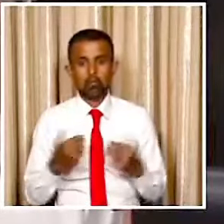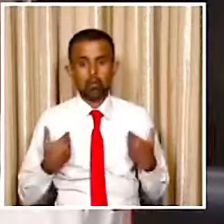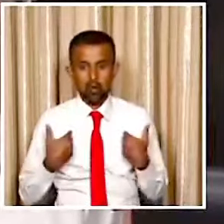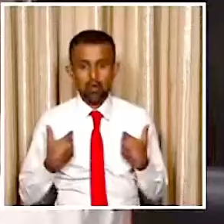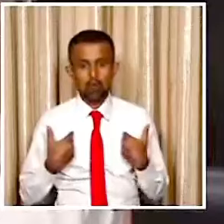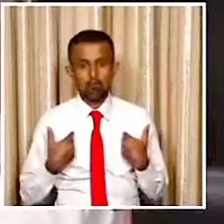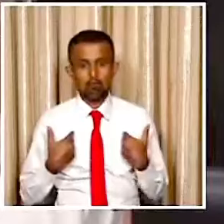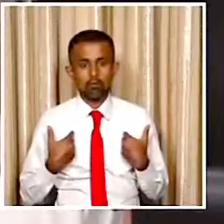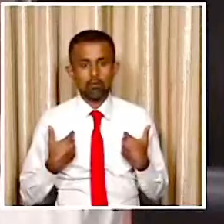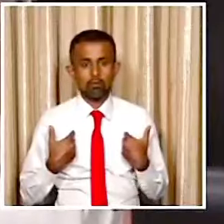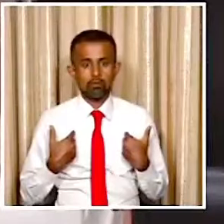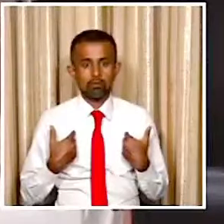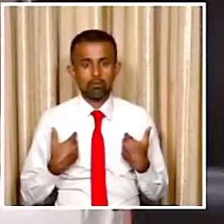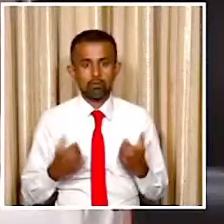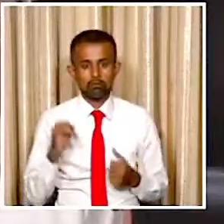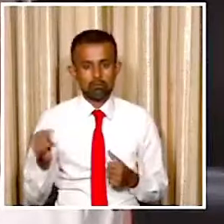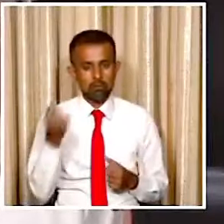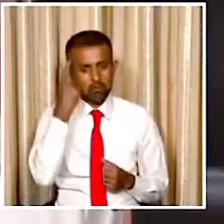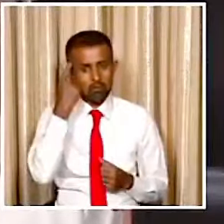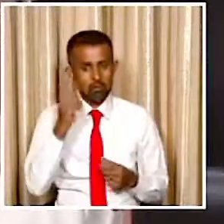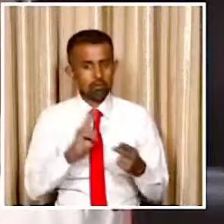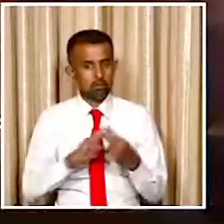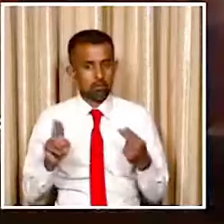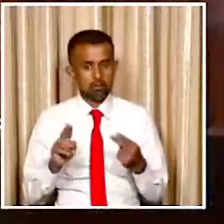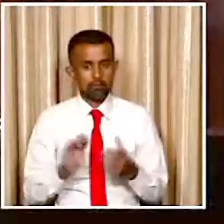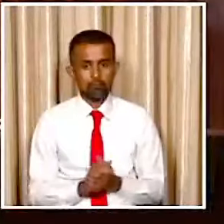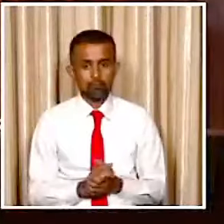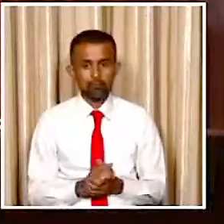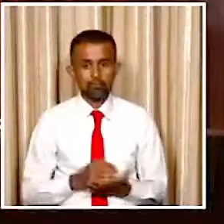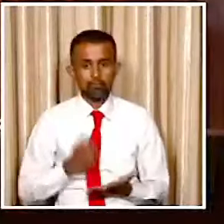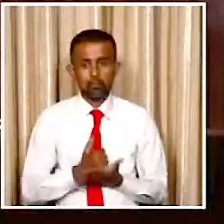කරුණාකර මේ අන්තවාදයේ ඉන්නවා කියලා මං කියන්නේ. ටිපිලියක නැදී පිළිගැනීම සභානායකතුමා.